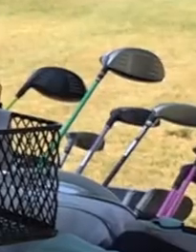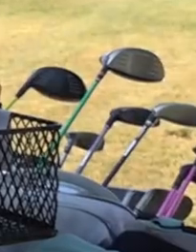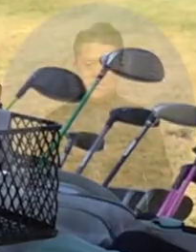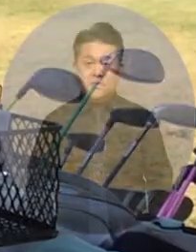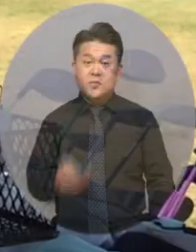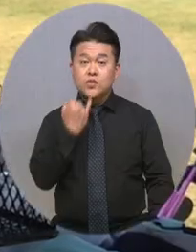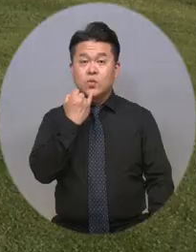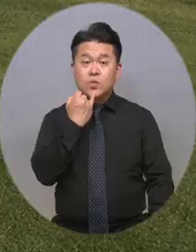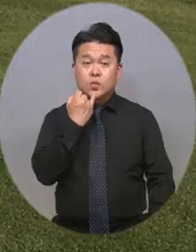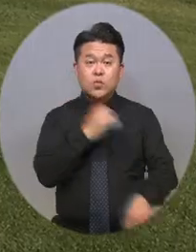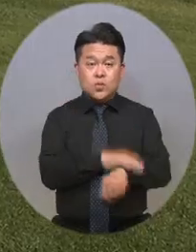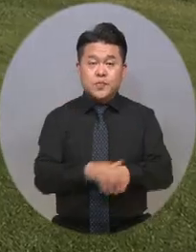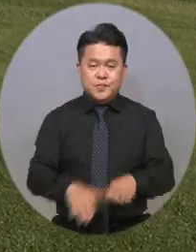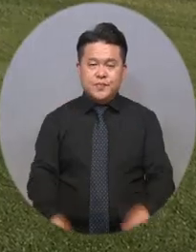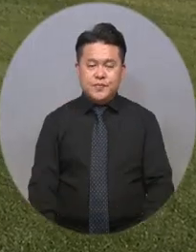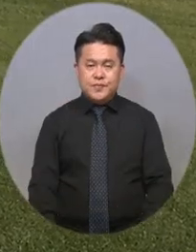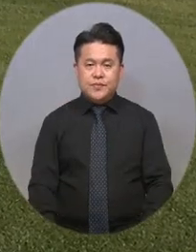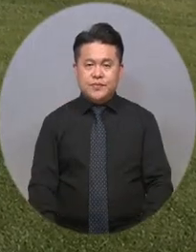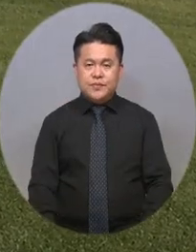내려도 괜찮다 언니.